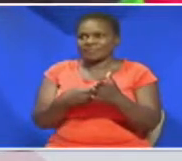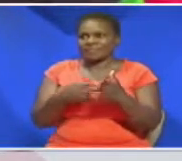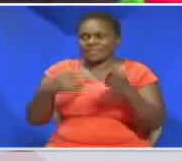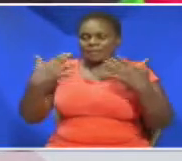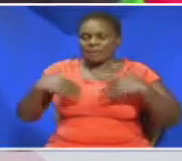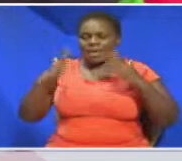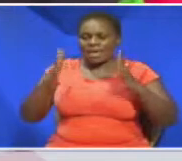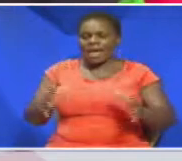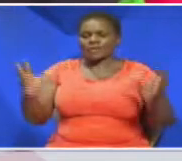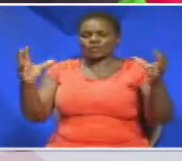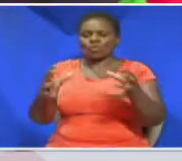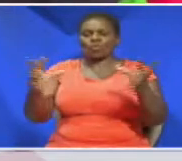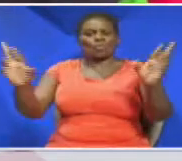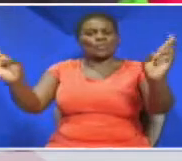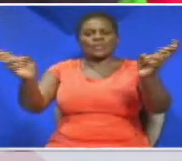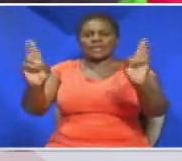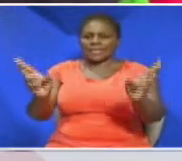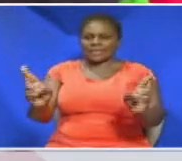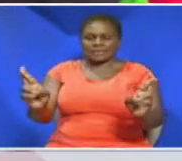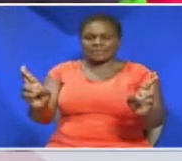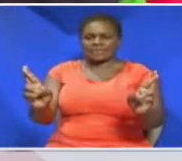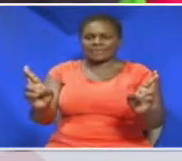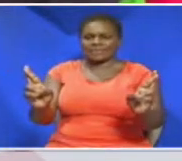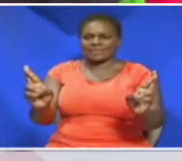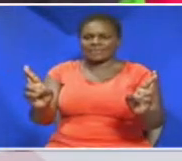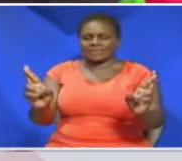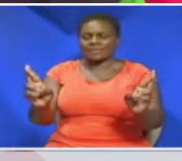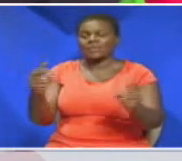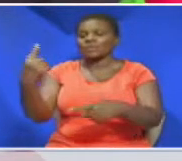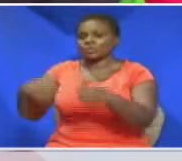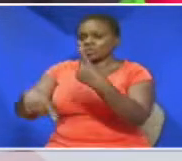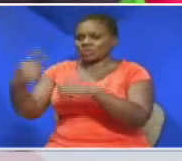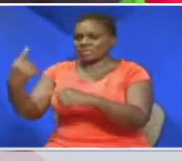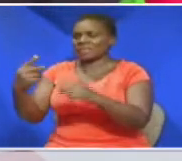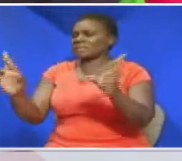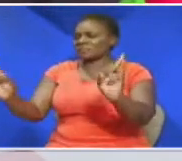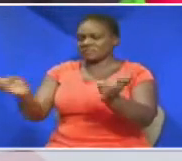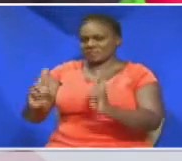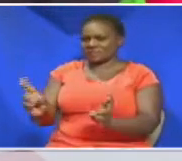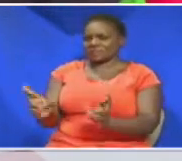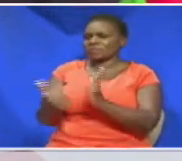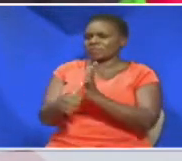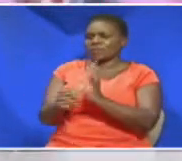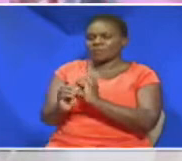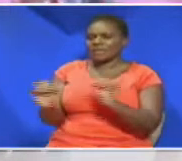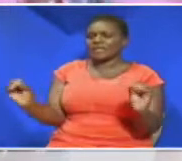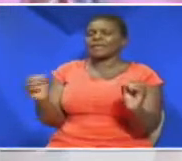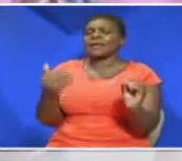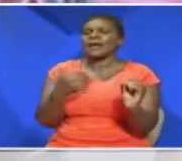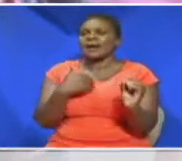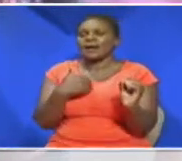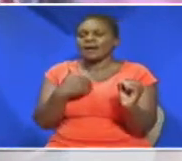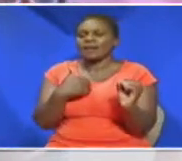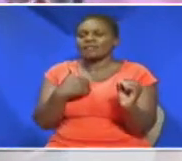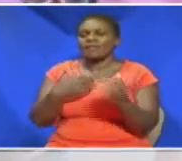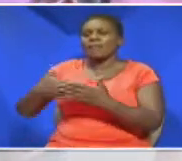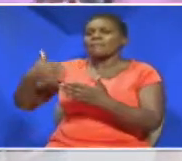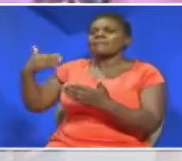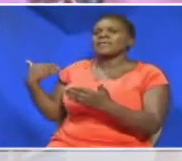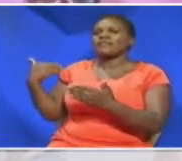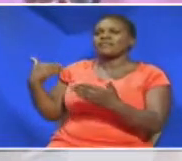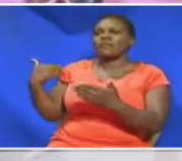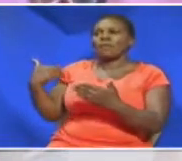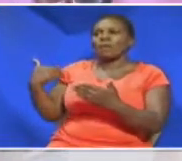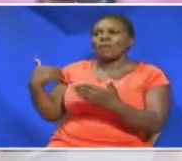waka na hivyo ya mwenye ya Na mwini haenye hivyo